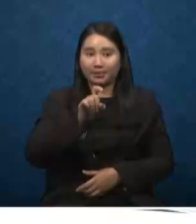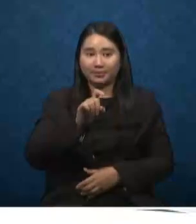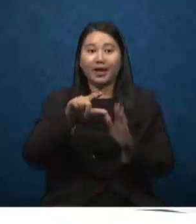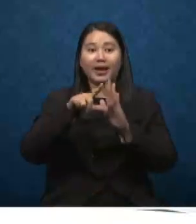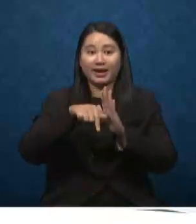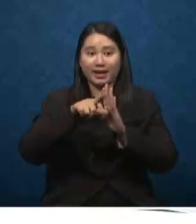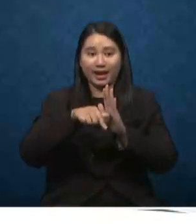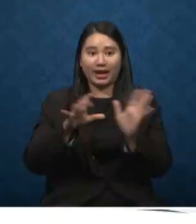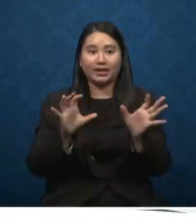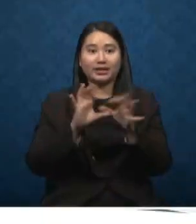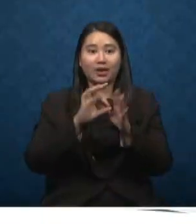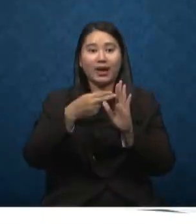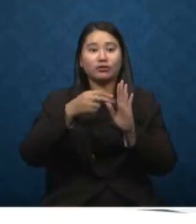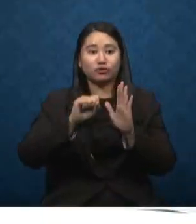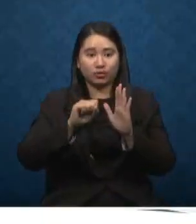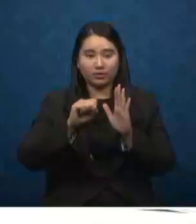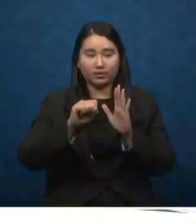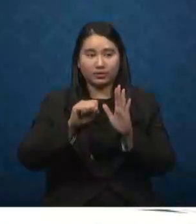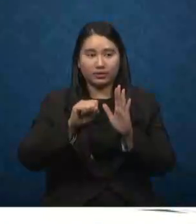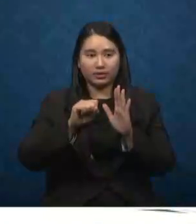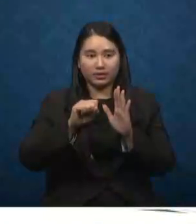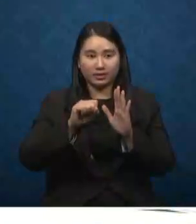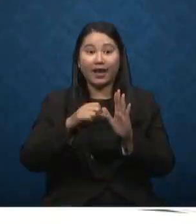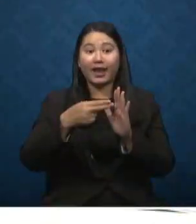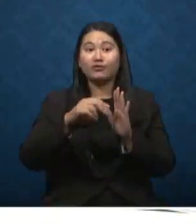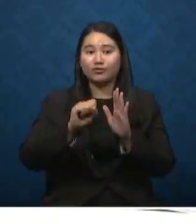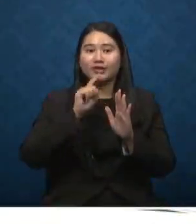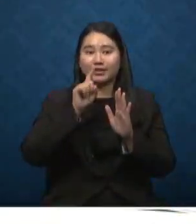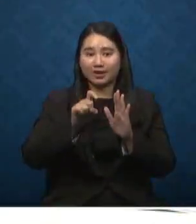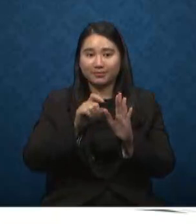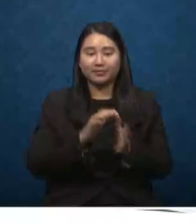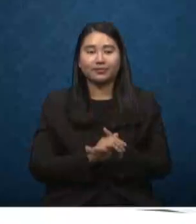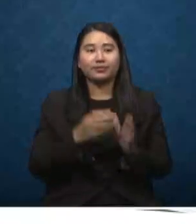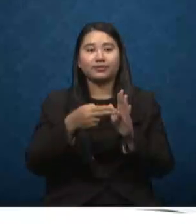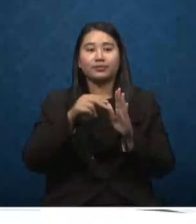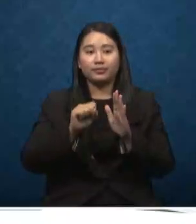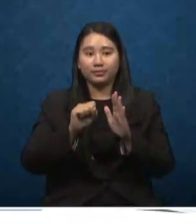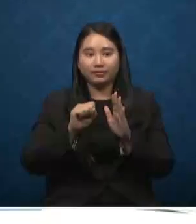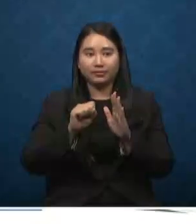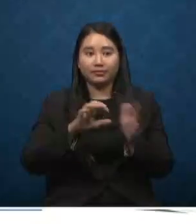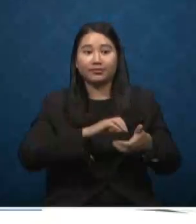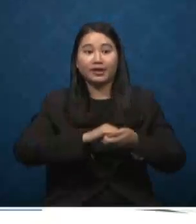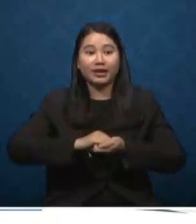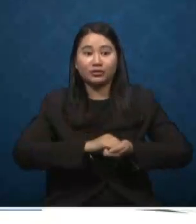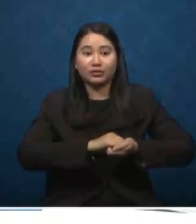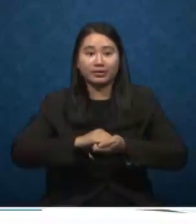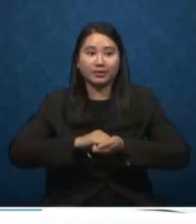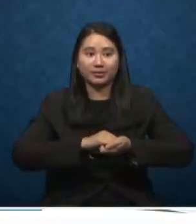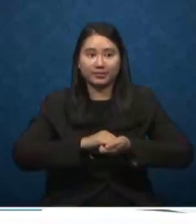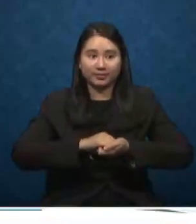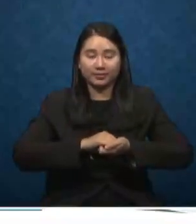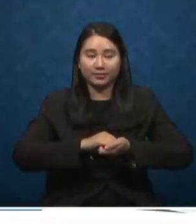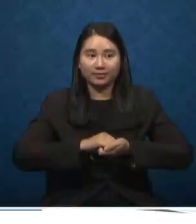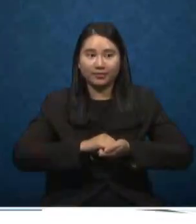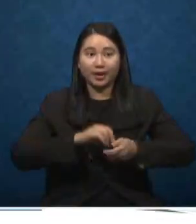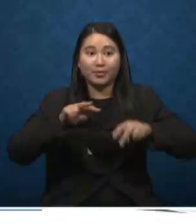ขาเกี่ยวกับหลักสูตร1นะครับเรื่องหลักสูตรการสร้างความสมานฉันท์ในการปก